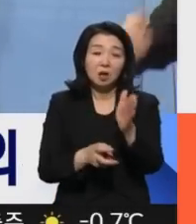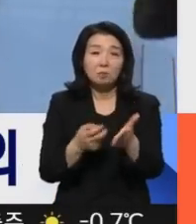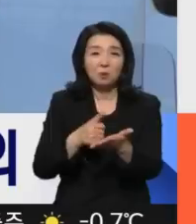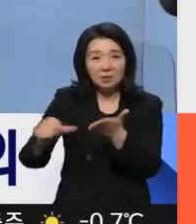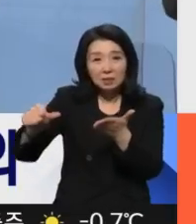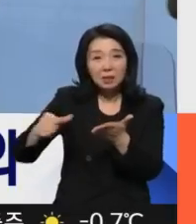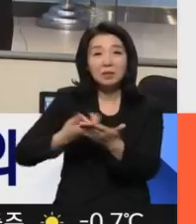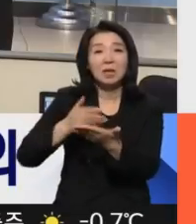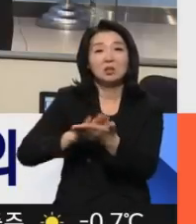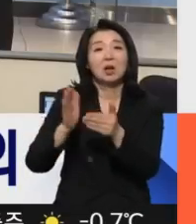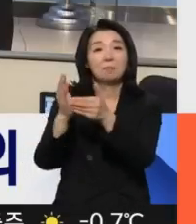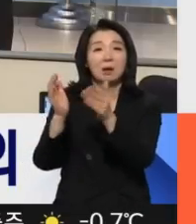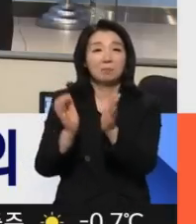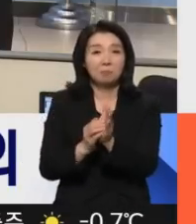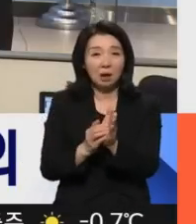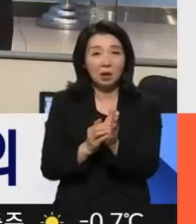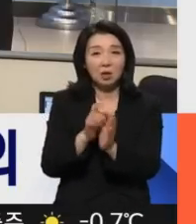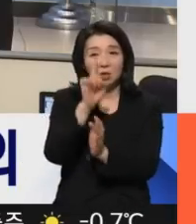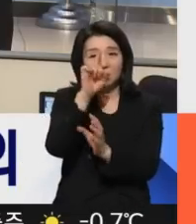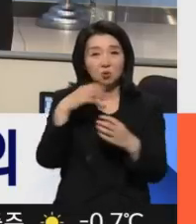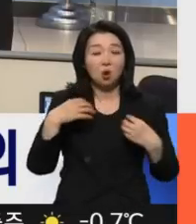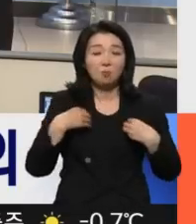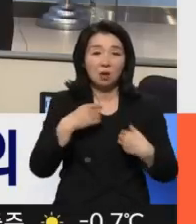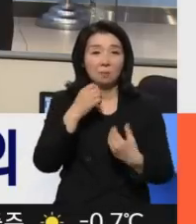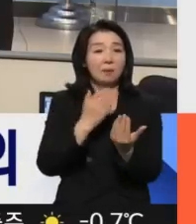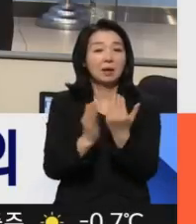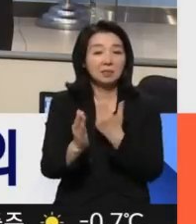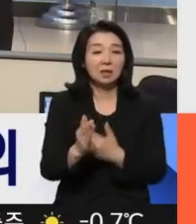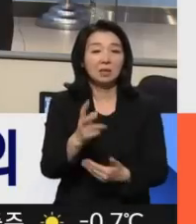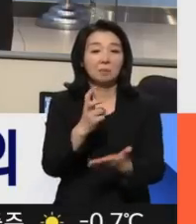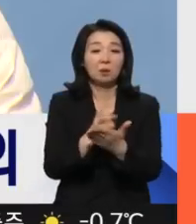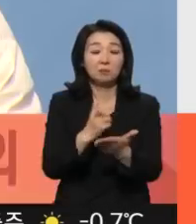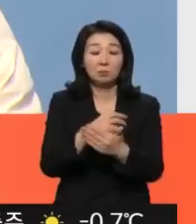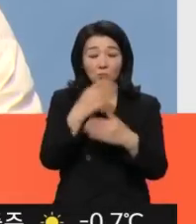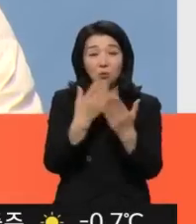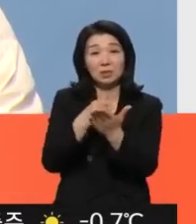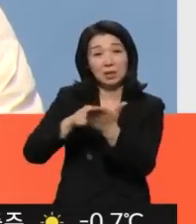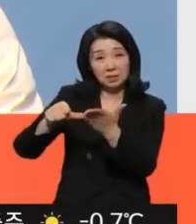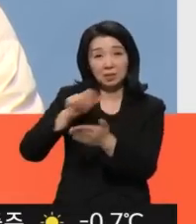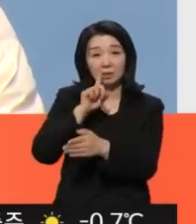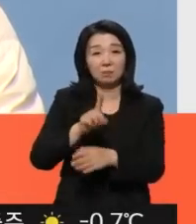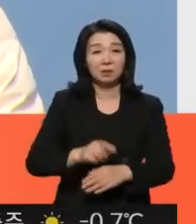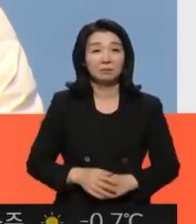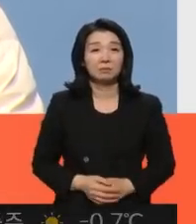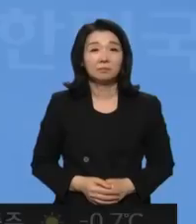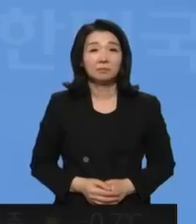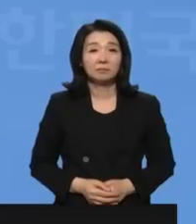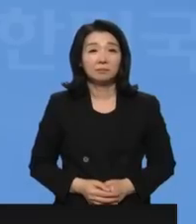명령을 반헌법적인 조치로 보고 법적 근거를 삭제하겠다는 취지입니다. 직접 들어보시죠.